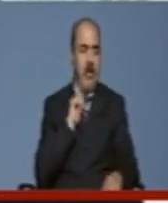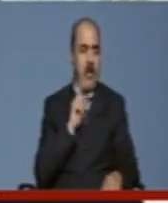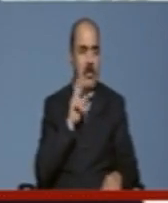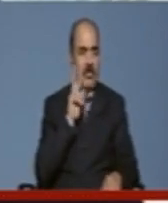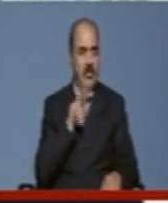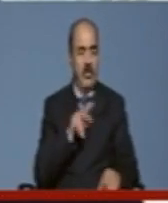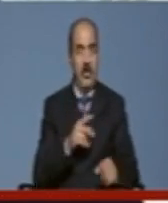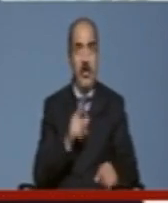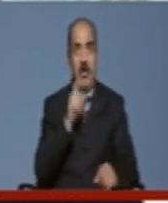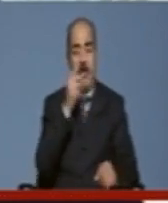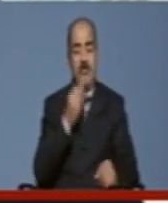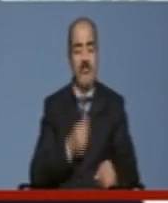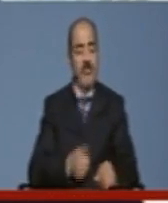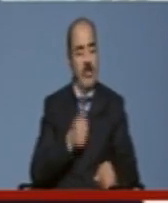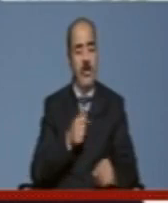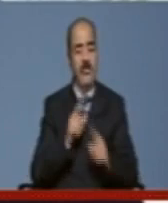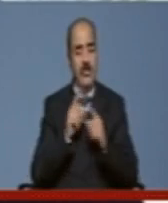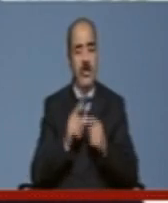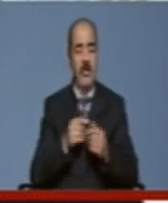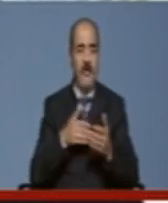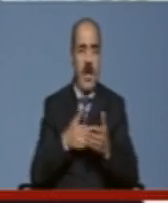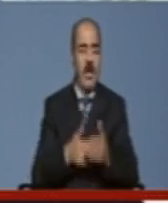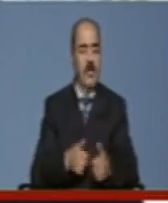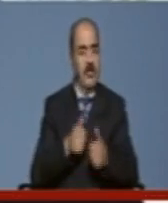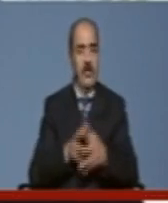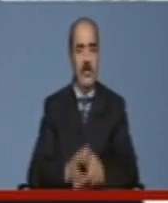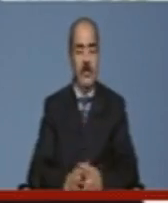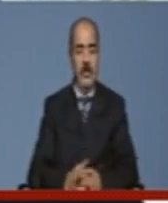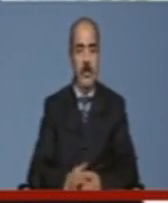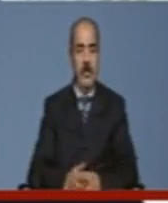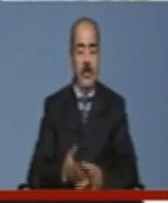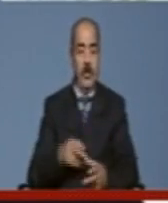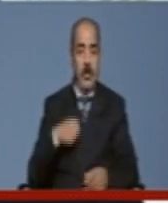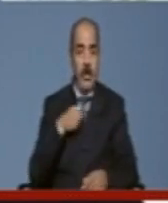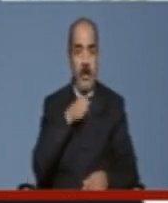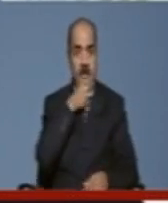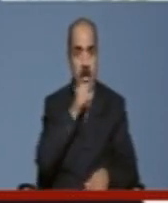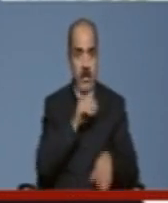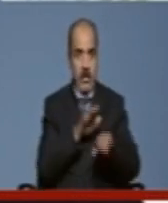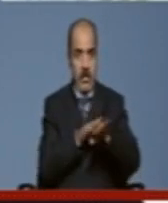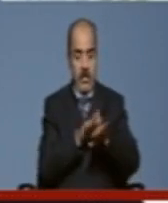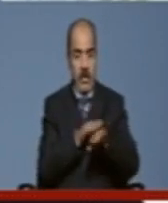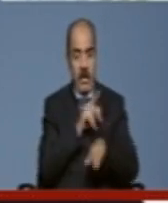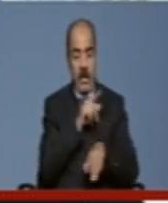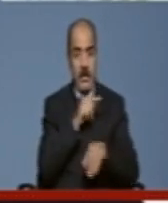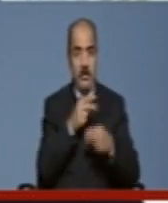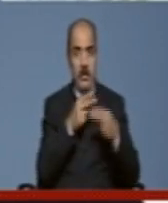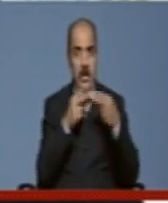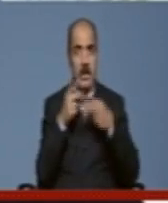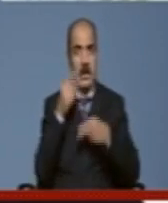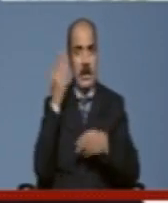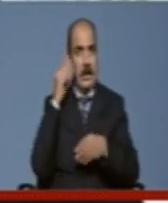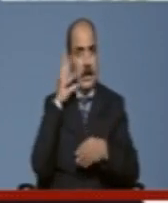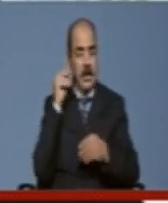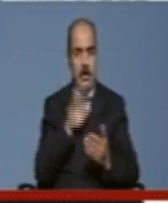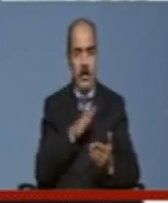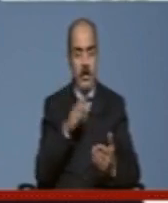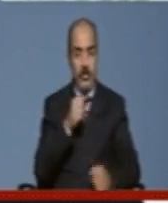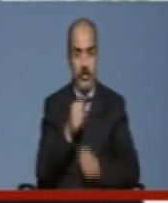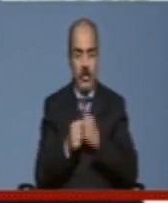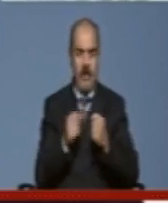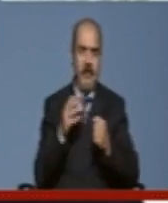سبحانه وتعالى بيوفقنا فيه. وبقول للرئيس ماكرون ان التاريخ هيشهد لك انك انت بتبذل جهد كبير قوي